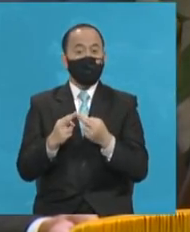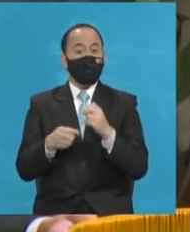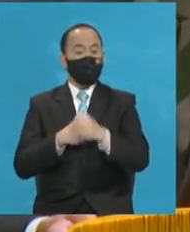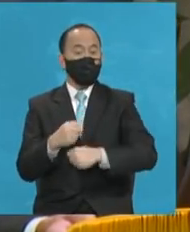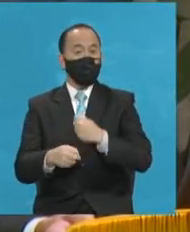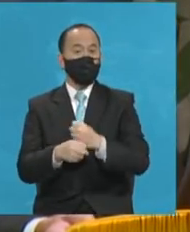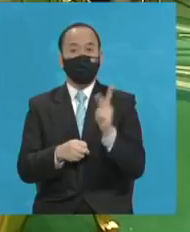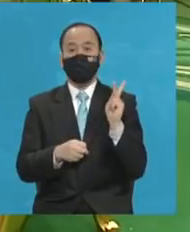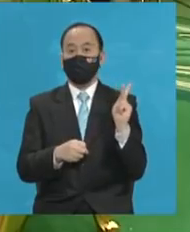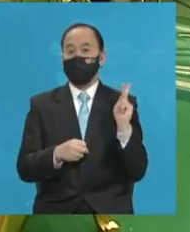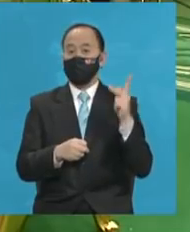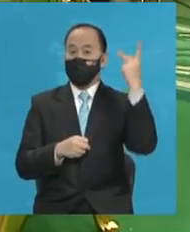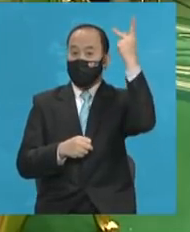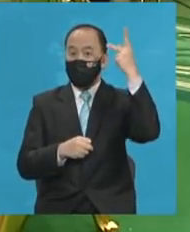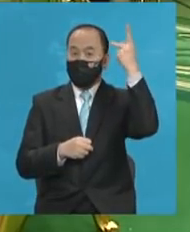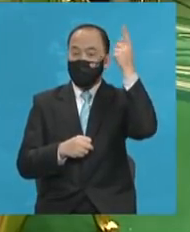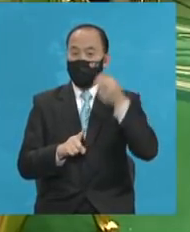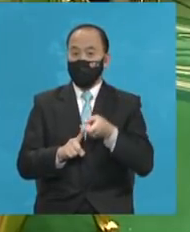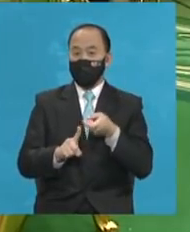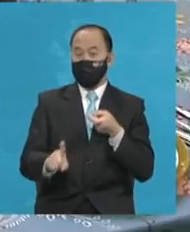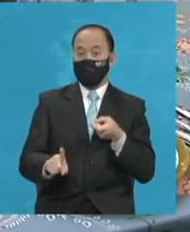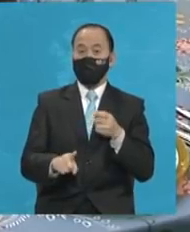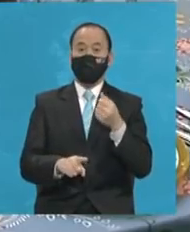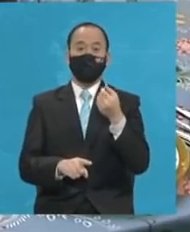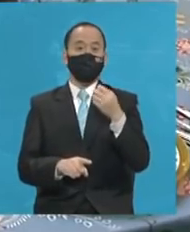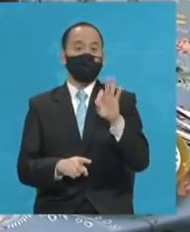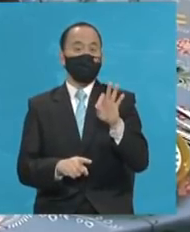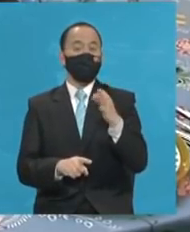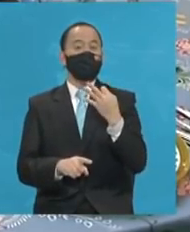kerajaan sejak tahun